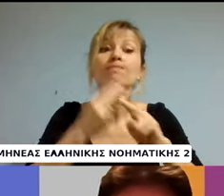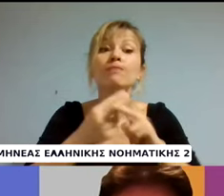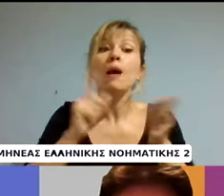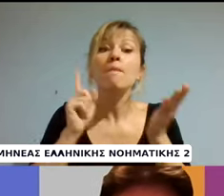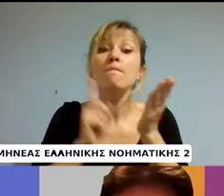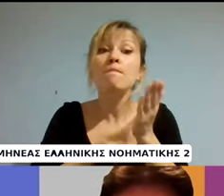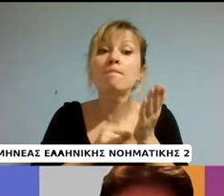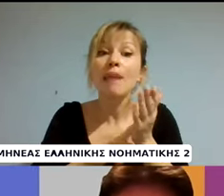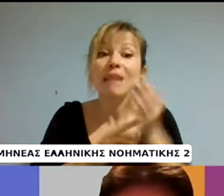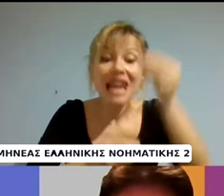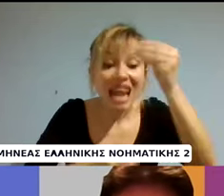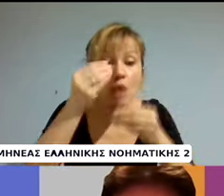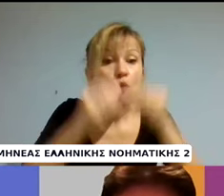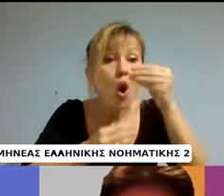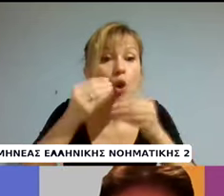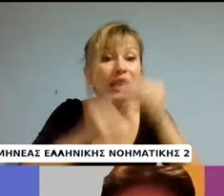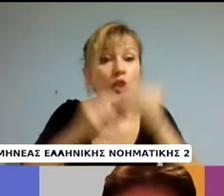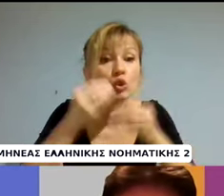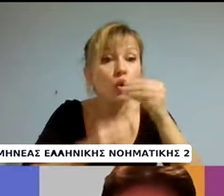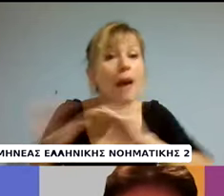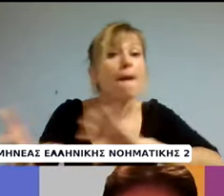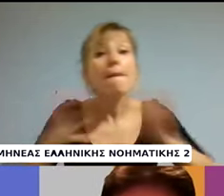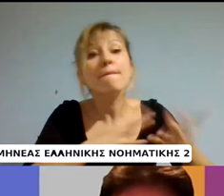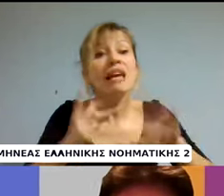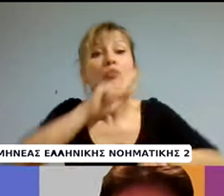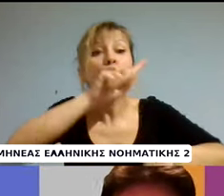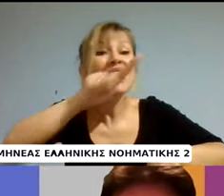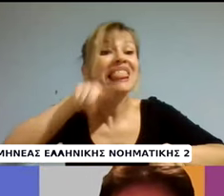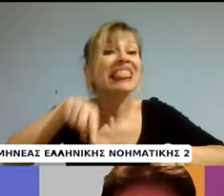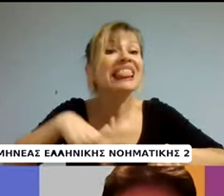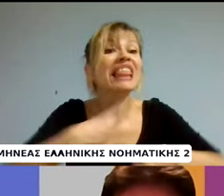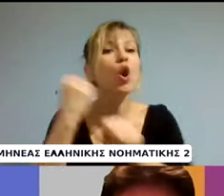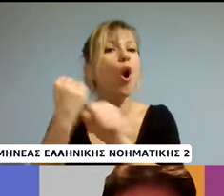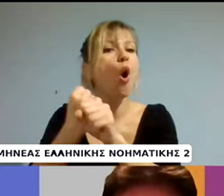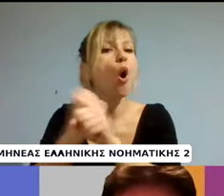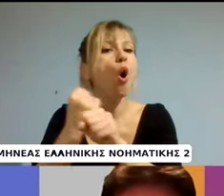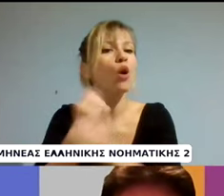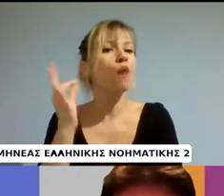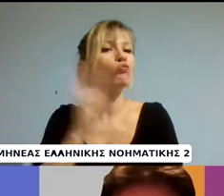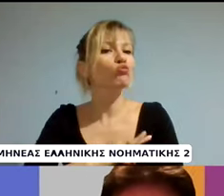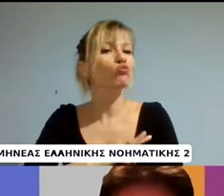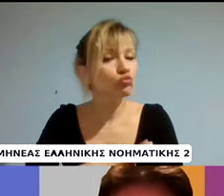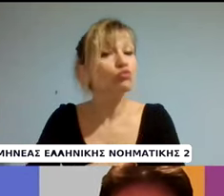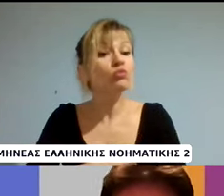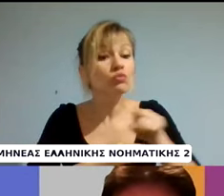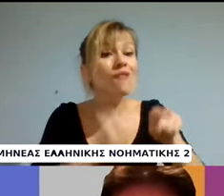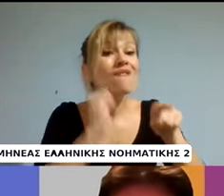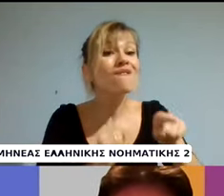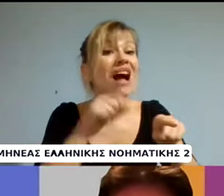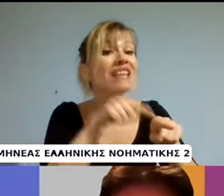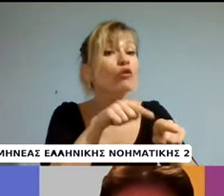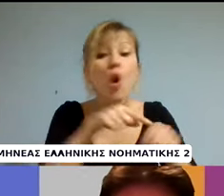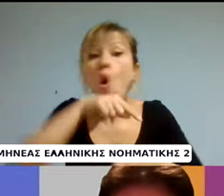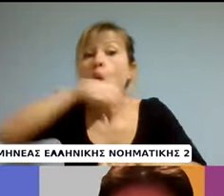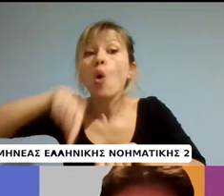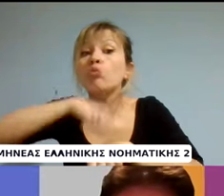ωριαίο rate για τέτοιες εργασίες που είναι εκτός της μετάφρασης και να κοστολογούν ανάλογα με το χρόνο που